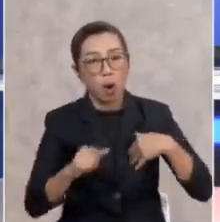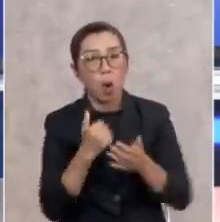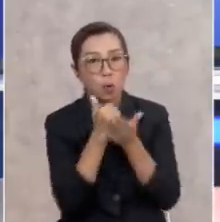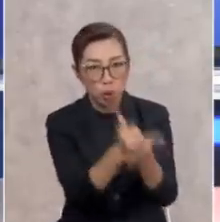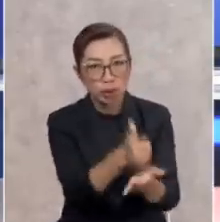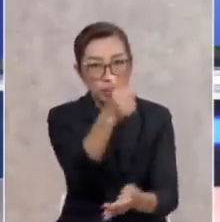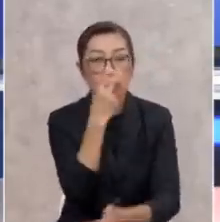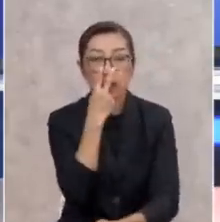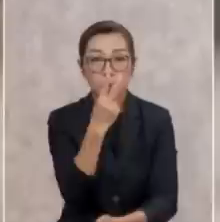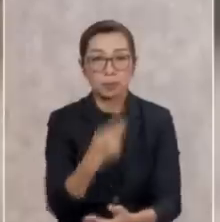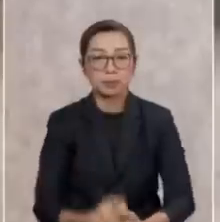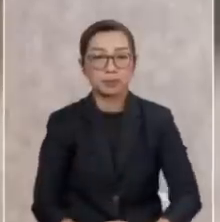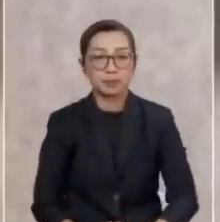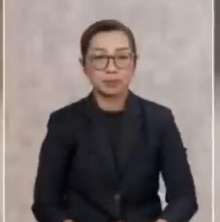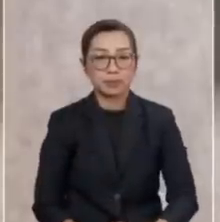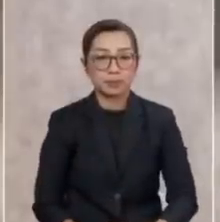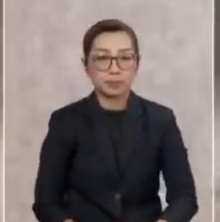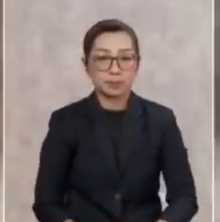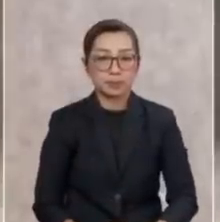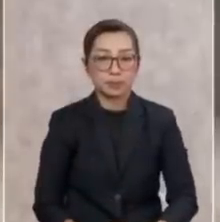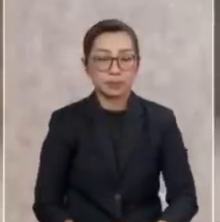คลิปเหตุการณ์ดูนะครับ